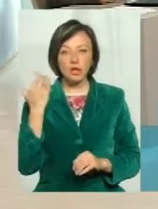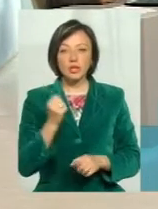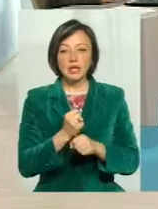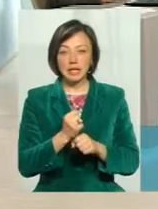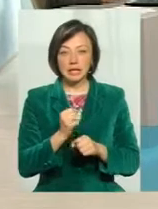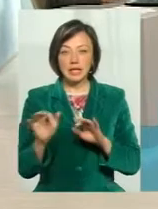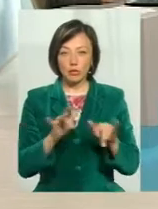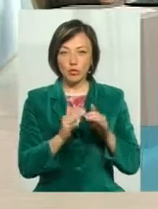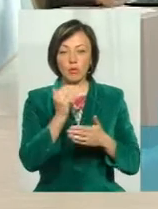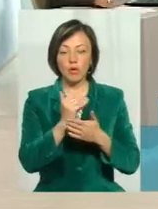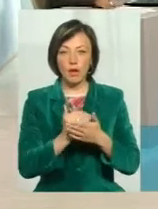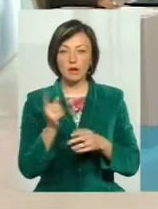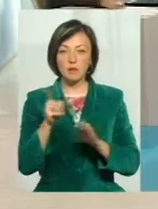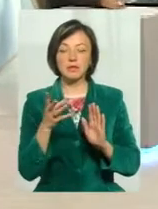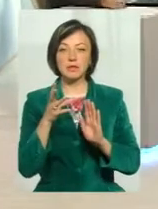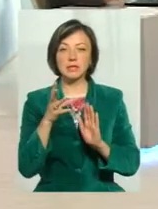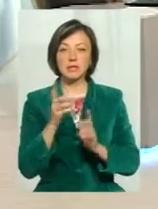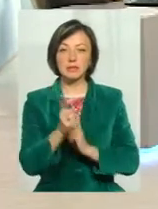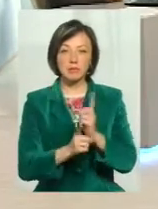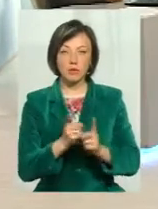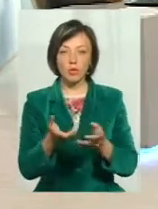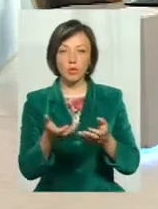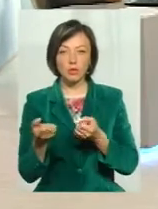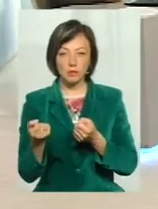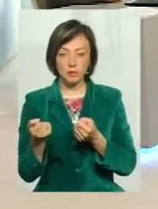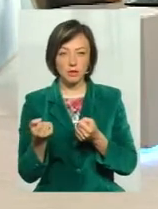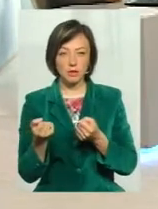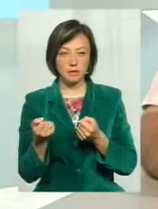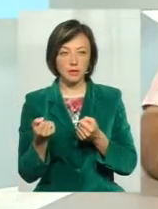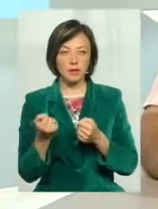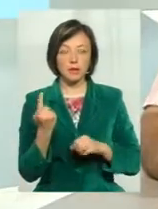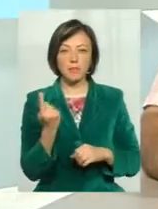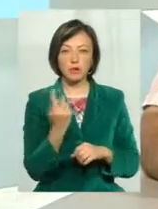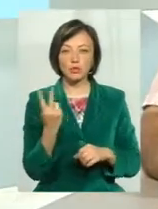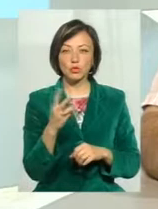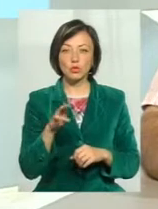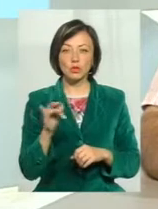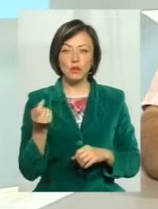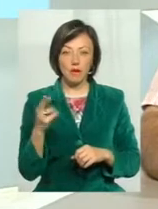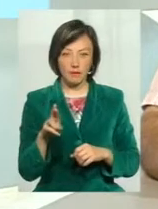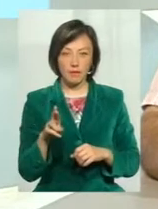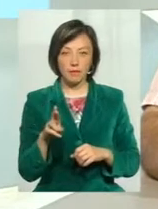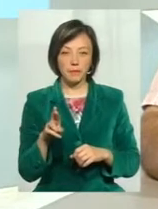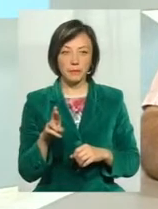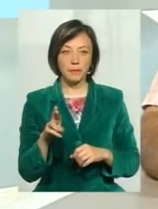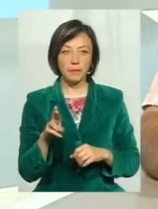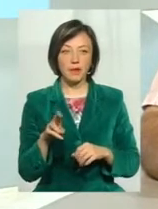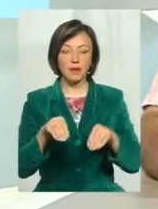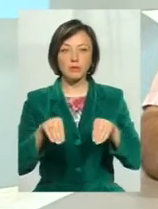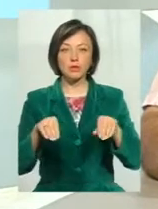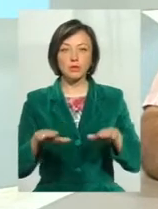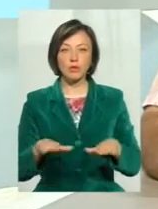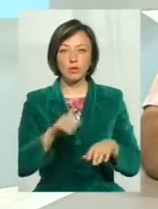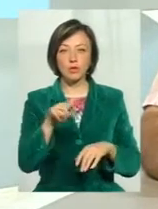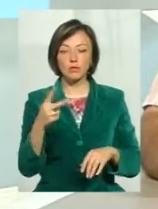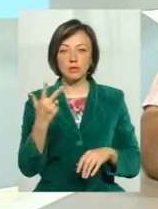за тими змінами, які ми отримали безпосередньо от 1-2 травня, набрала чинності постанова